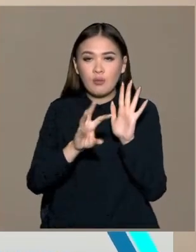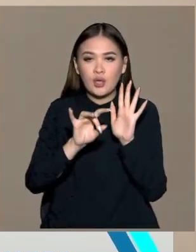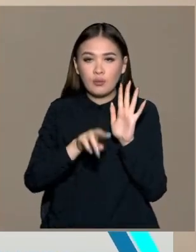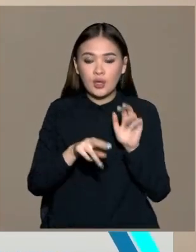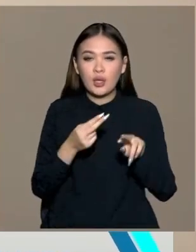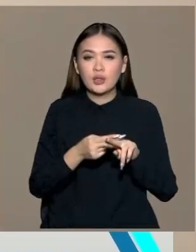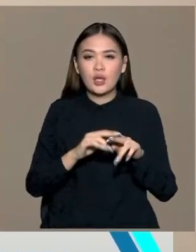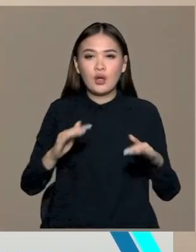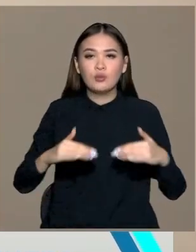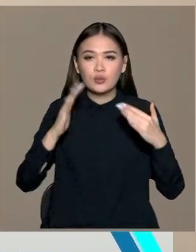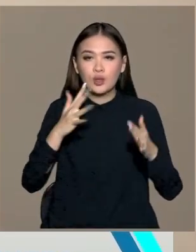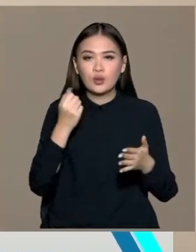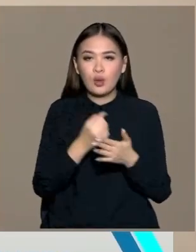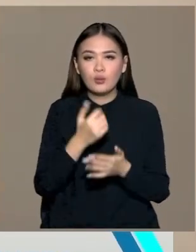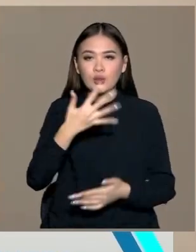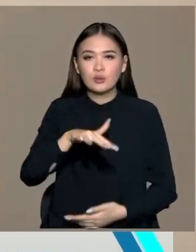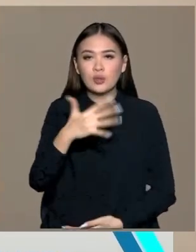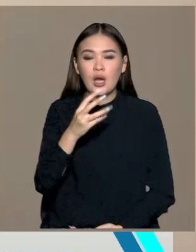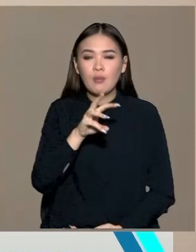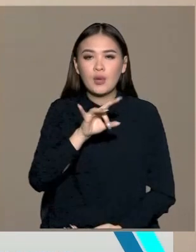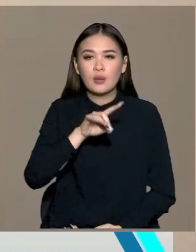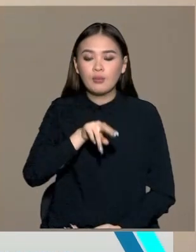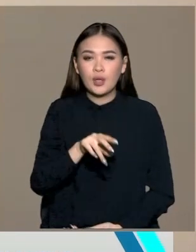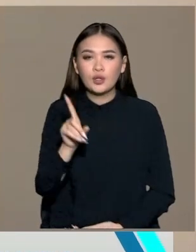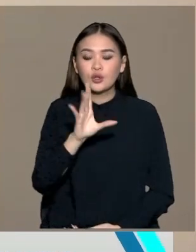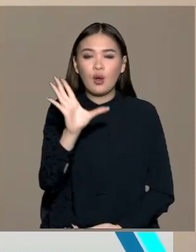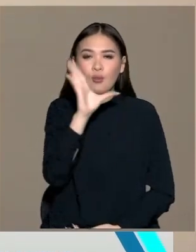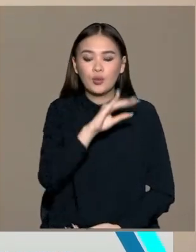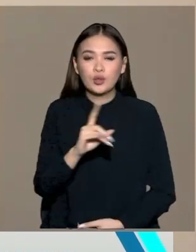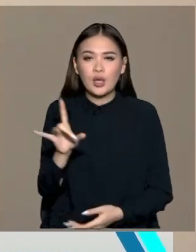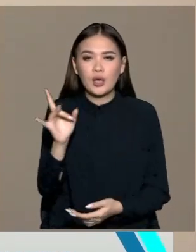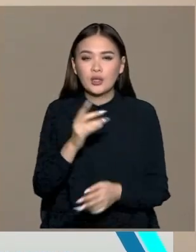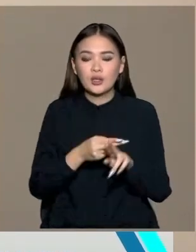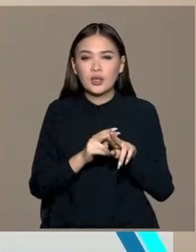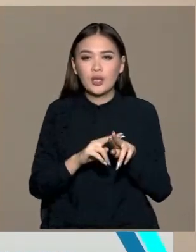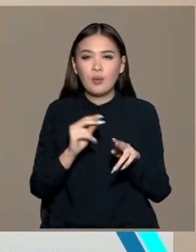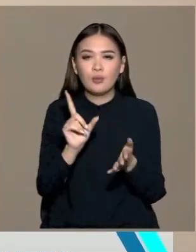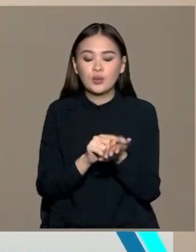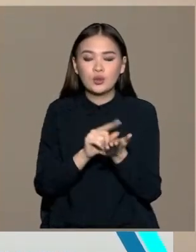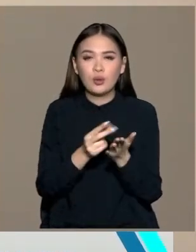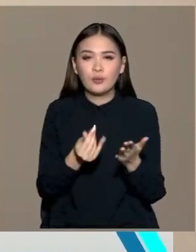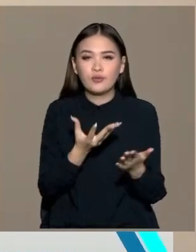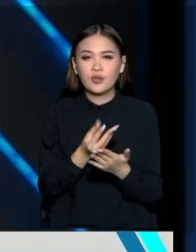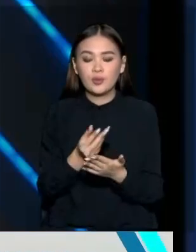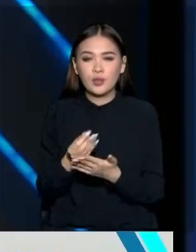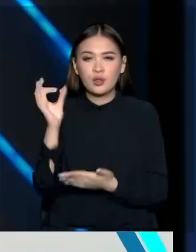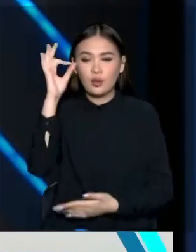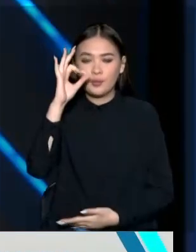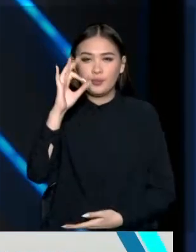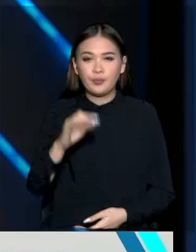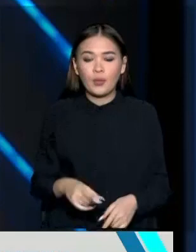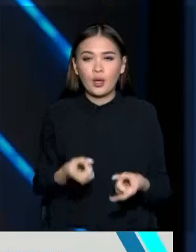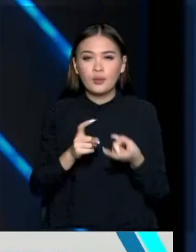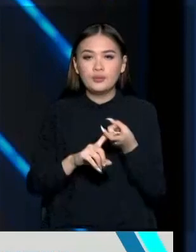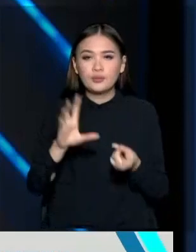повысится до 55 МРП также повлияет на размеры пенсионных выплат и еще одно из